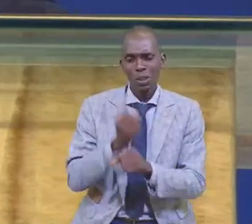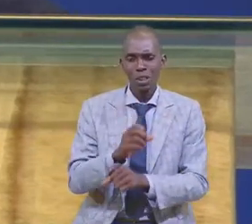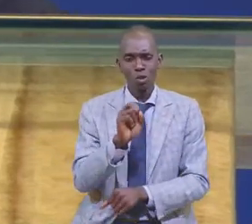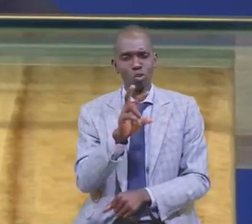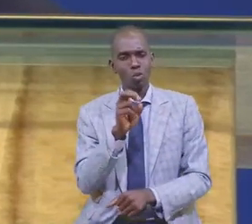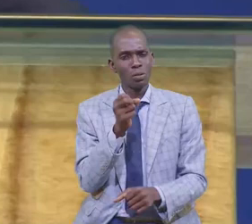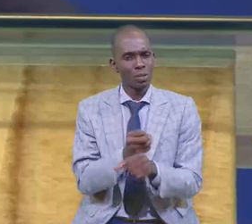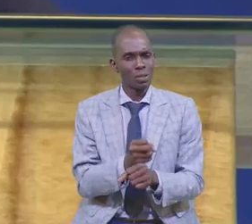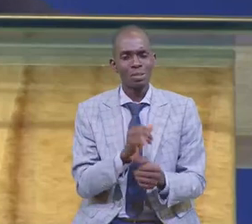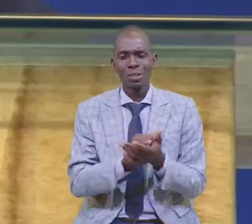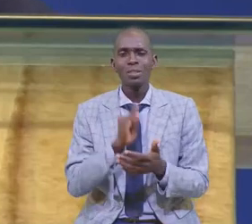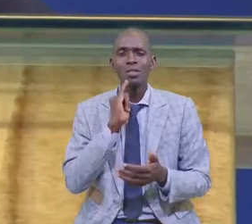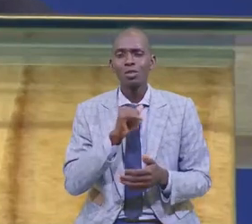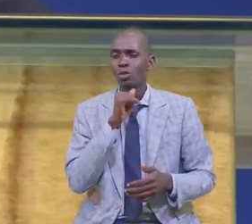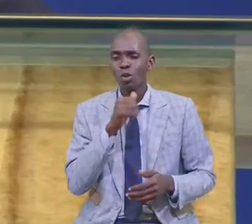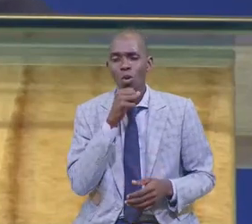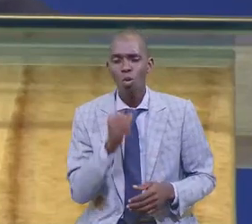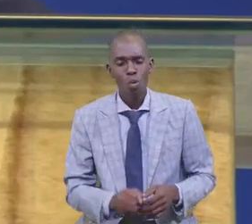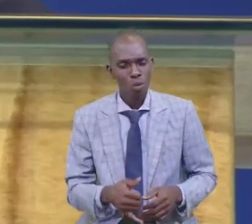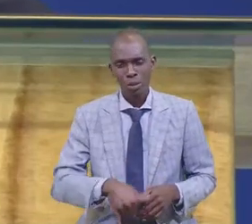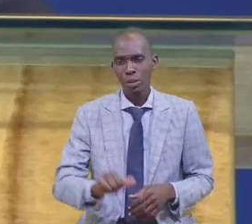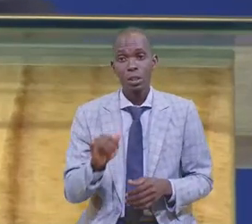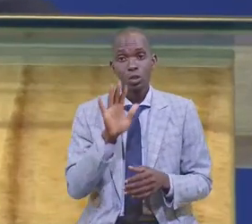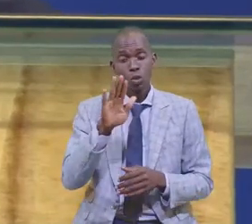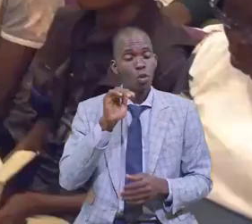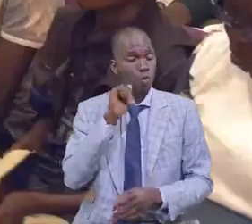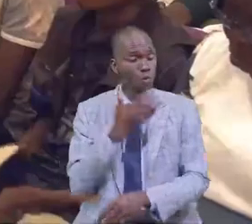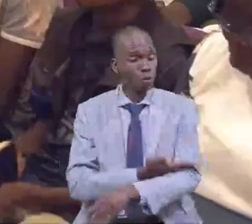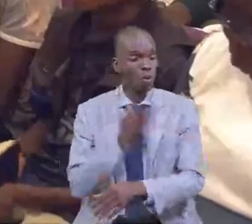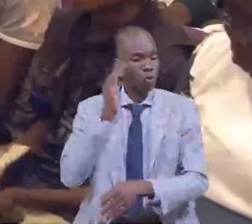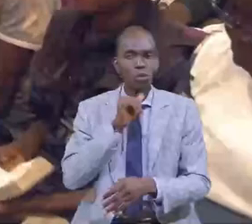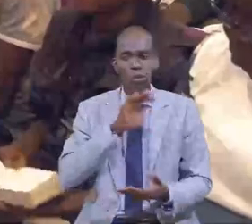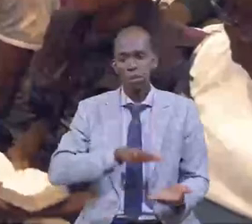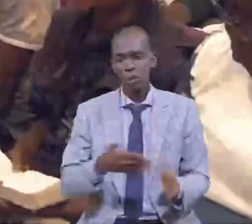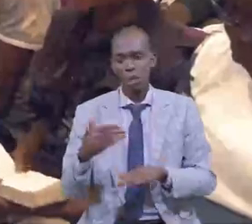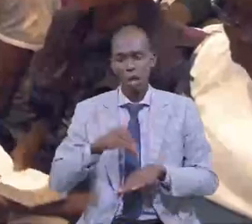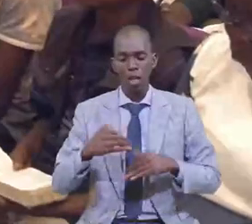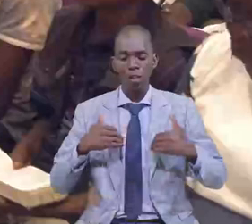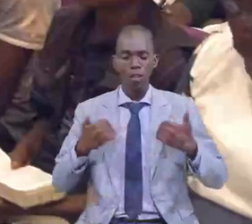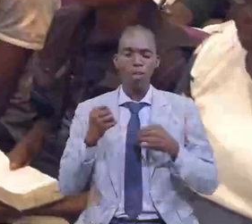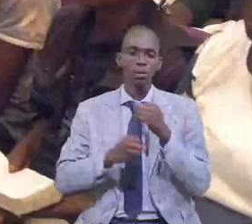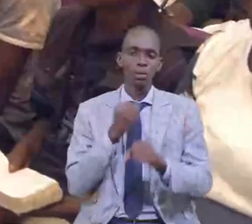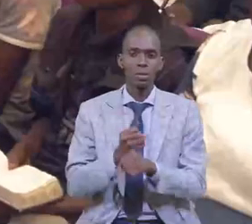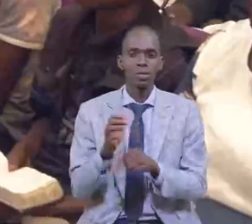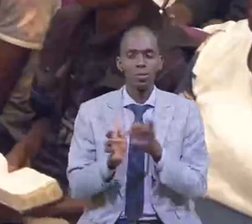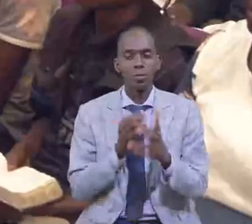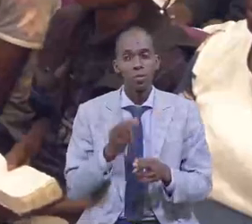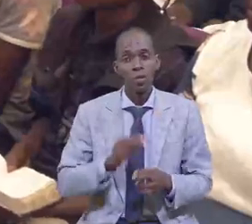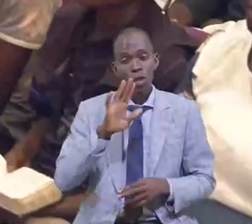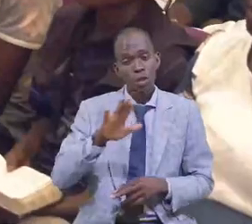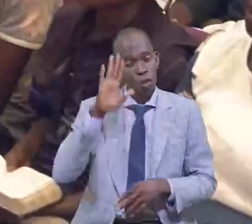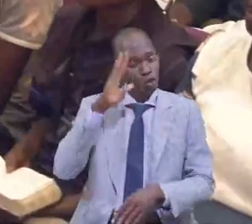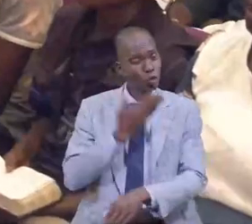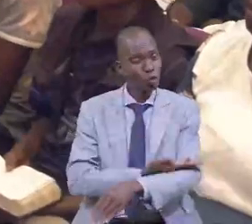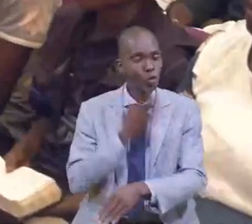une fillette de 12 ans, ça c'est la mort prématurée. Votre fille ne mourra pas prématurément. Amen. Votre fils ne